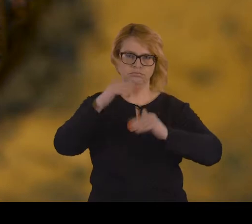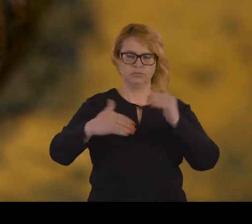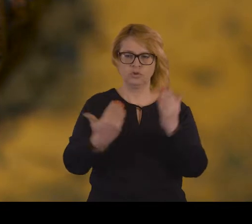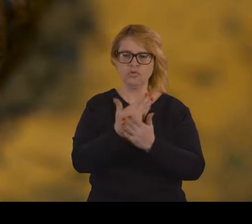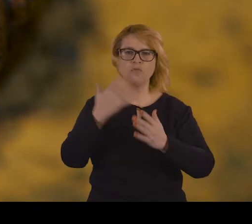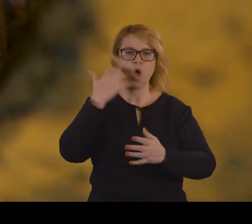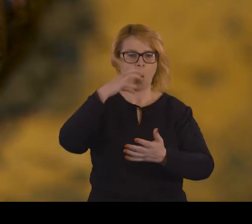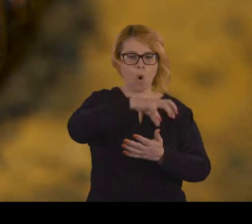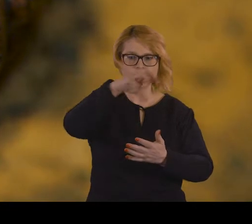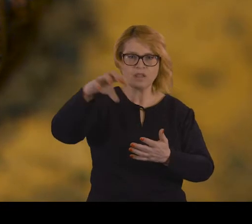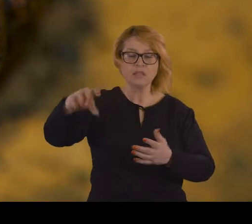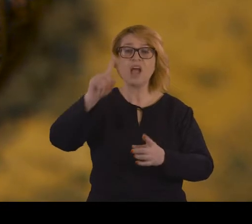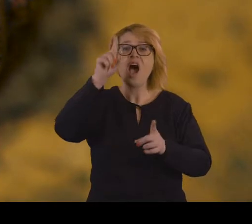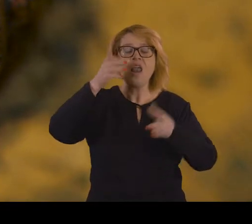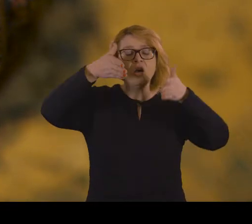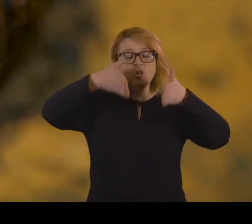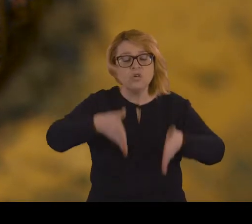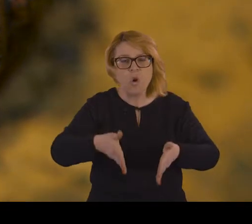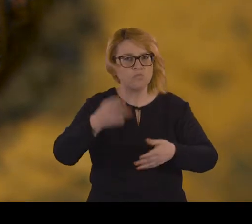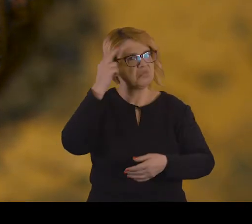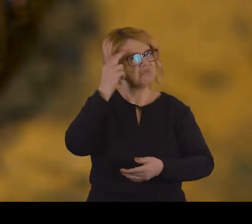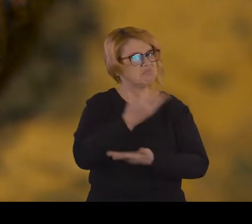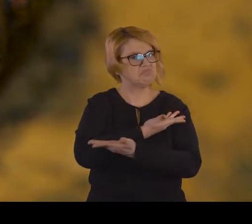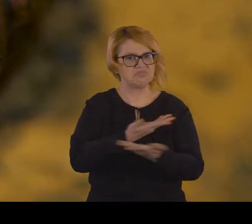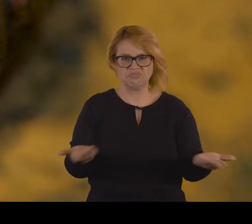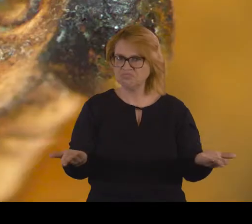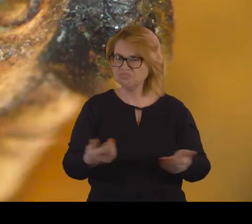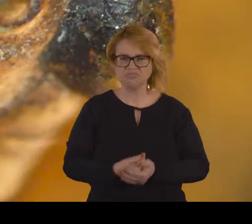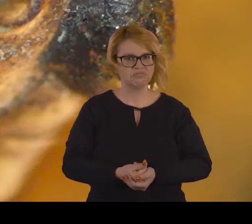a hradiská, no hroby z tohto obdobia takmer nepoznáme.